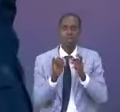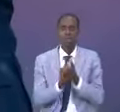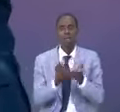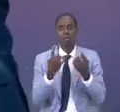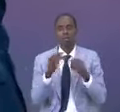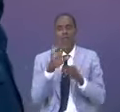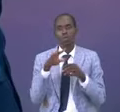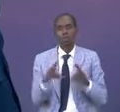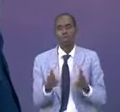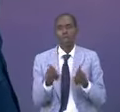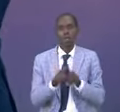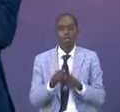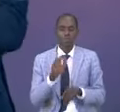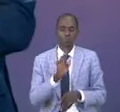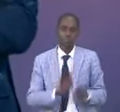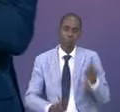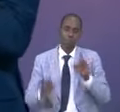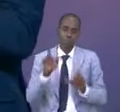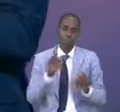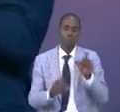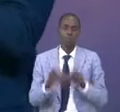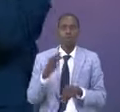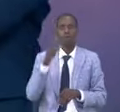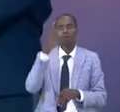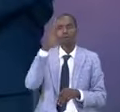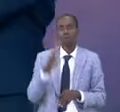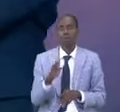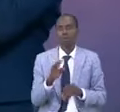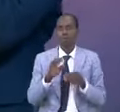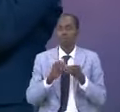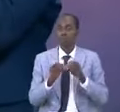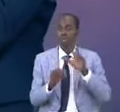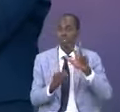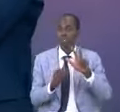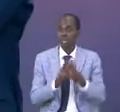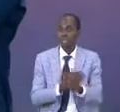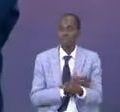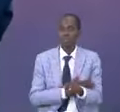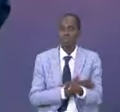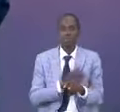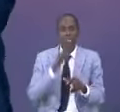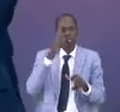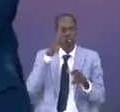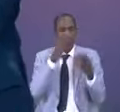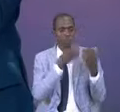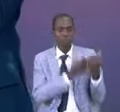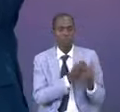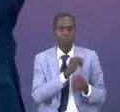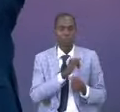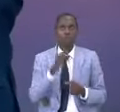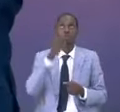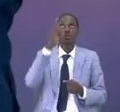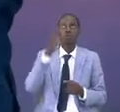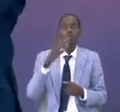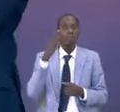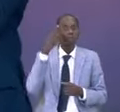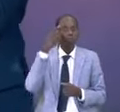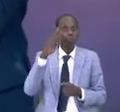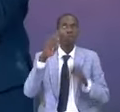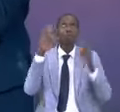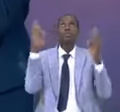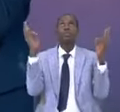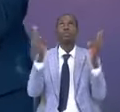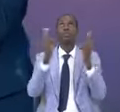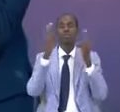troisième élément se confie à Dieu ou la foi en Dieu pour le triomphe par ses promesses se